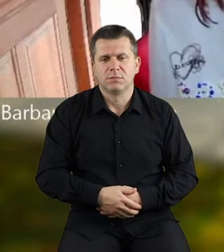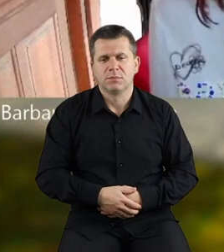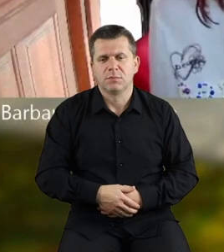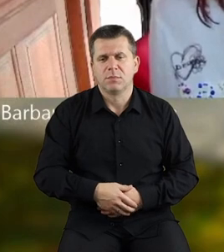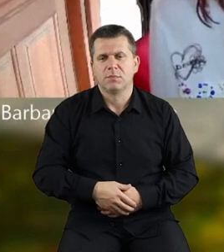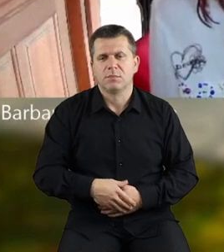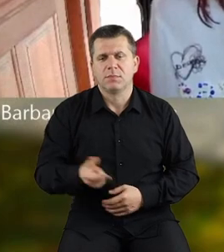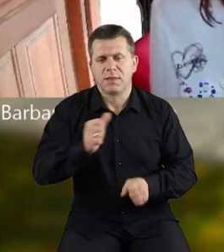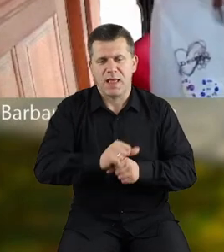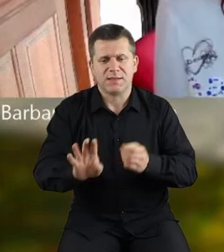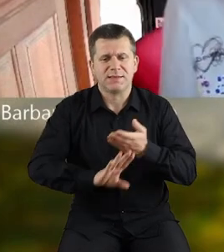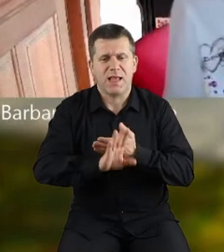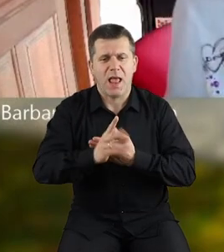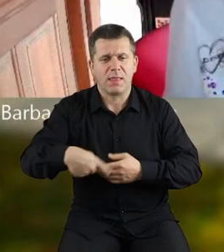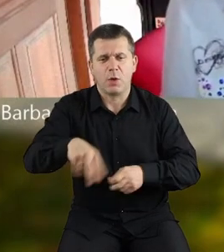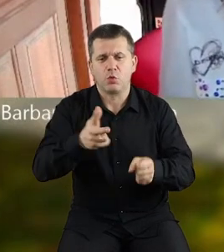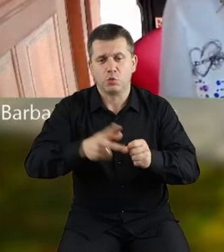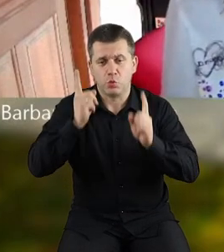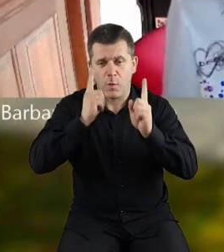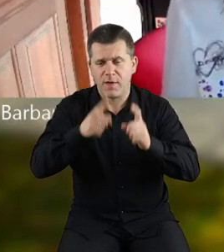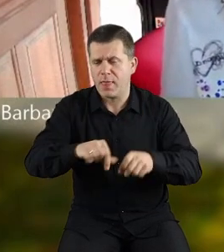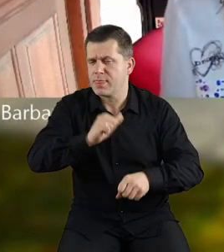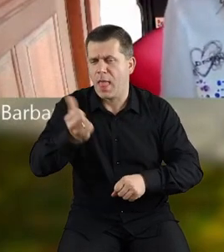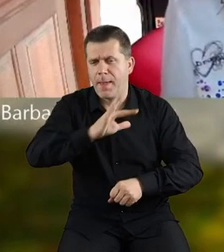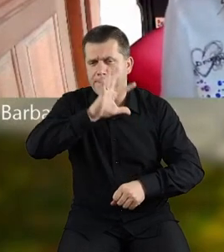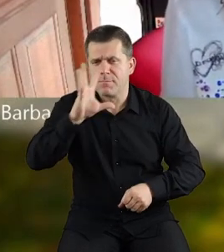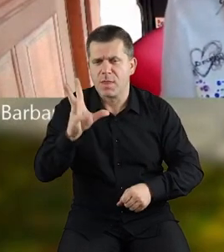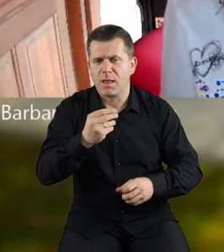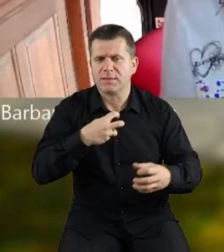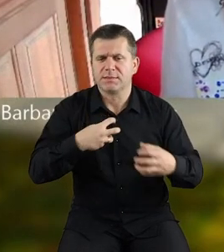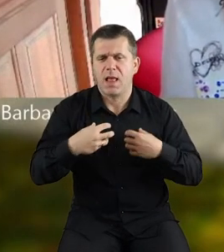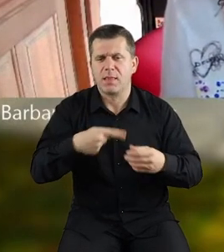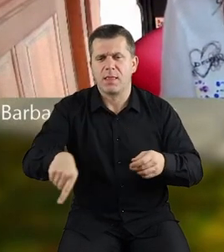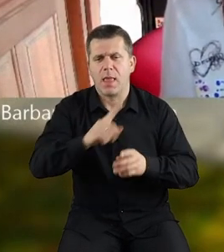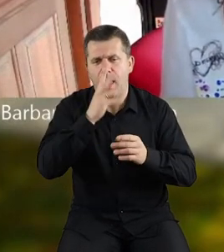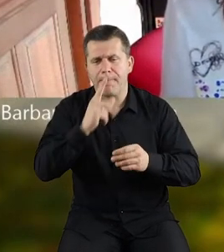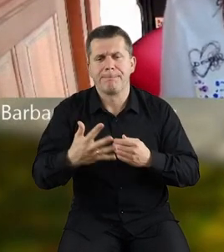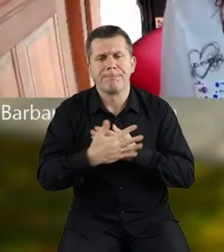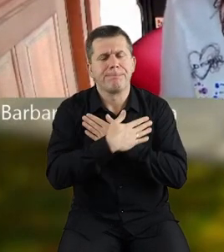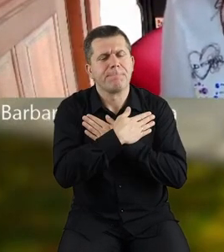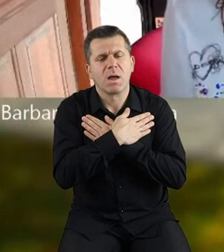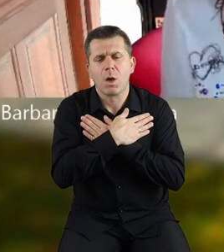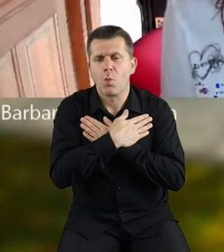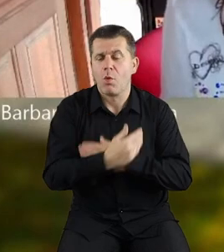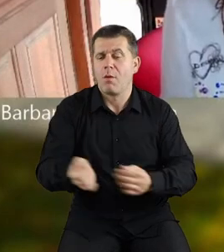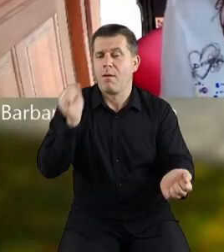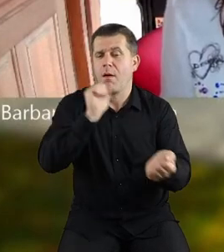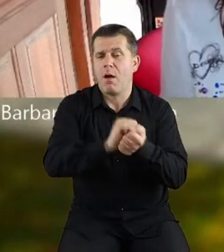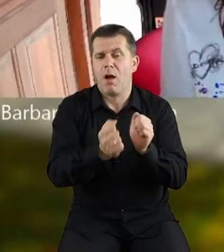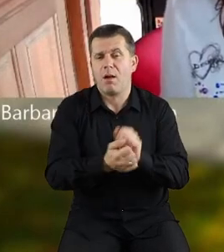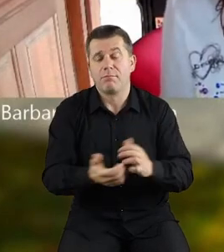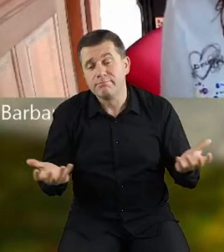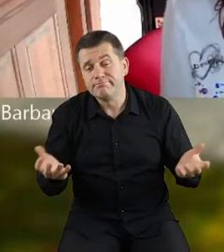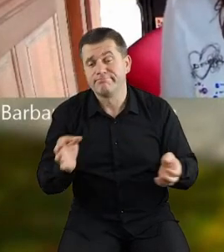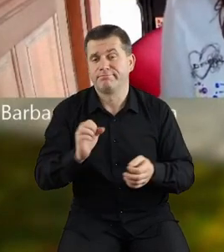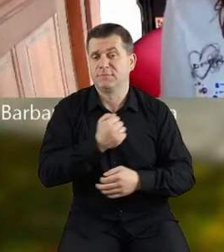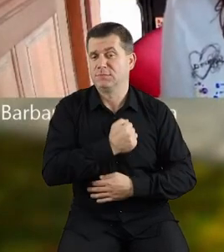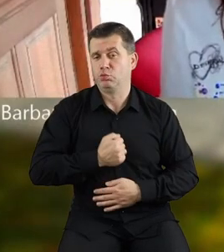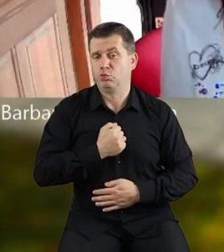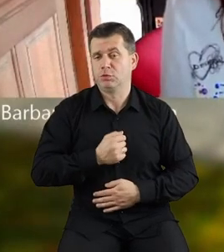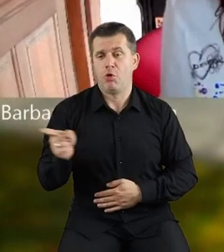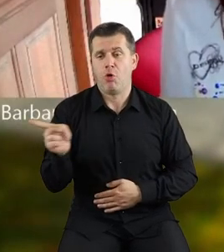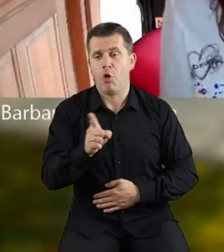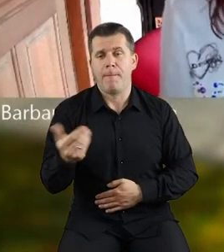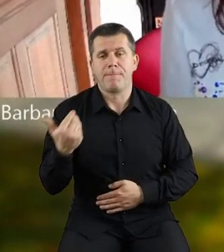bajce taka scena, którą niektórzy uważają, że jest to najpiękniejsza scena miłosna albo